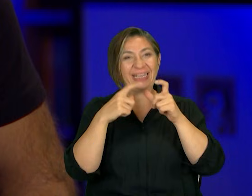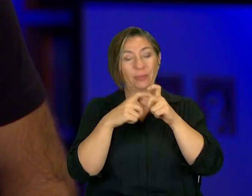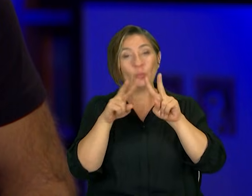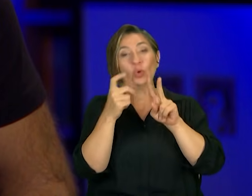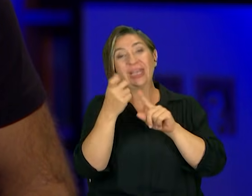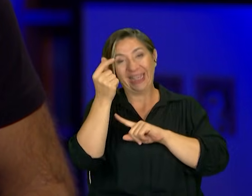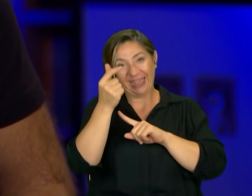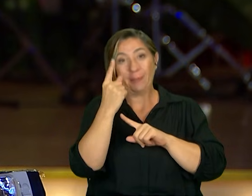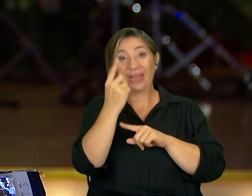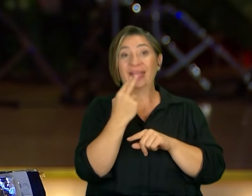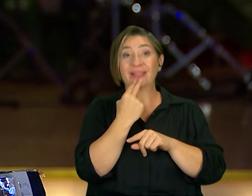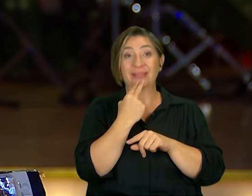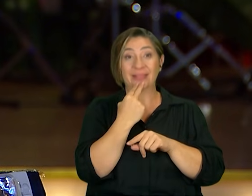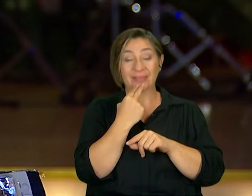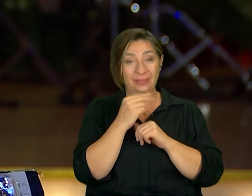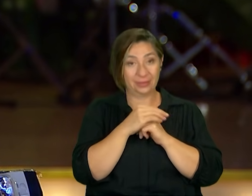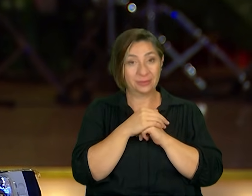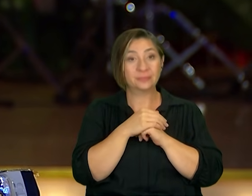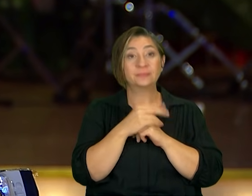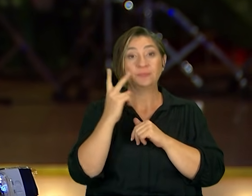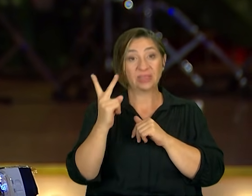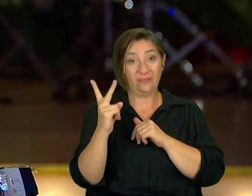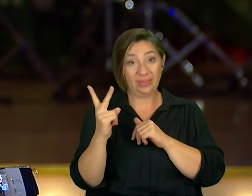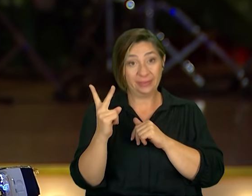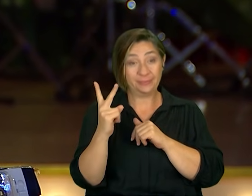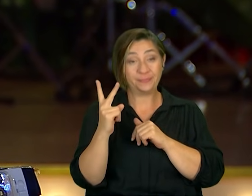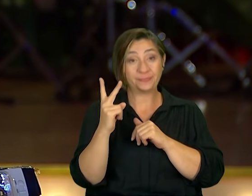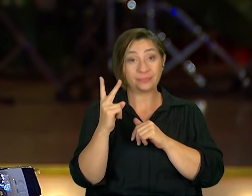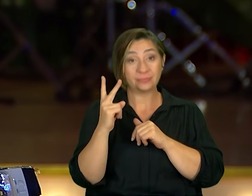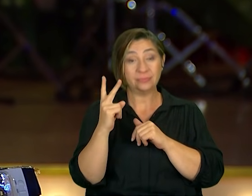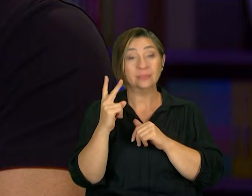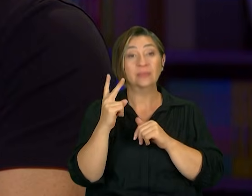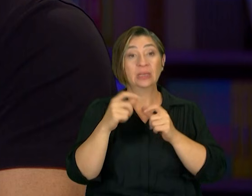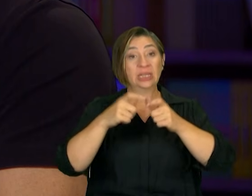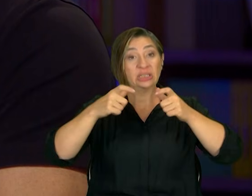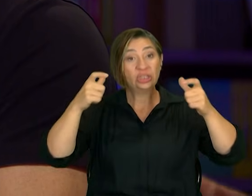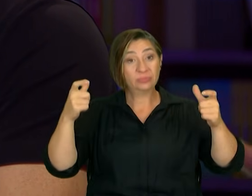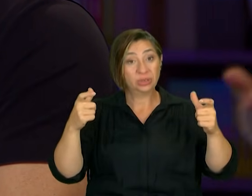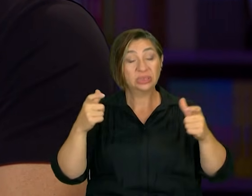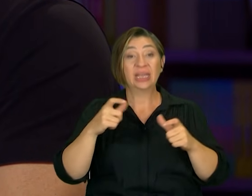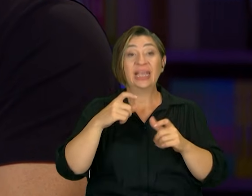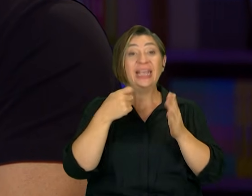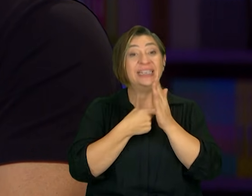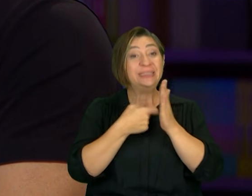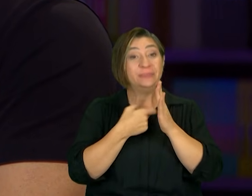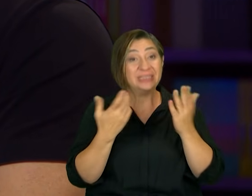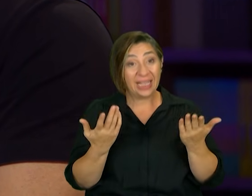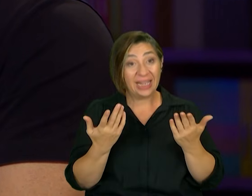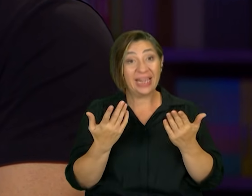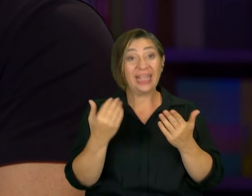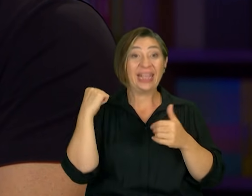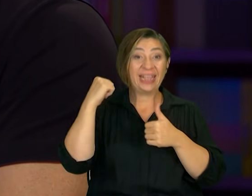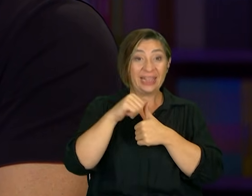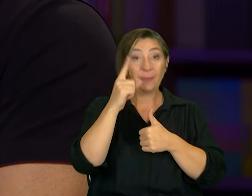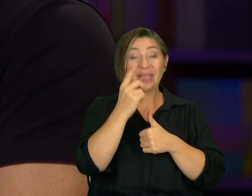Nigmui tarafından bir kadın. Aynen, bir kadın. Bir kadın tarafından, Nigmui tarafından geliştirilmiş ve ismini de